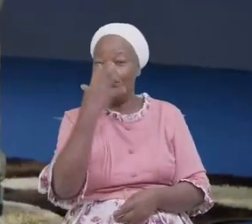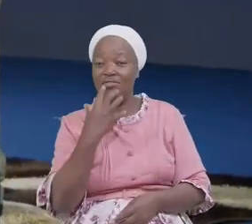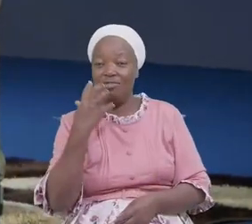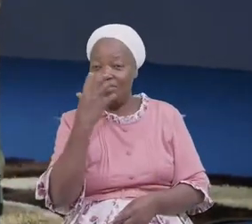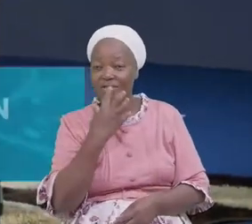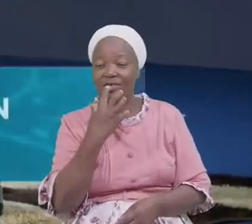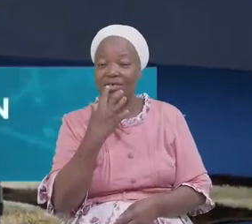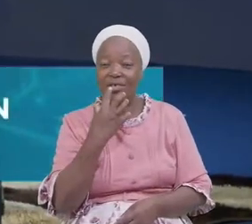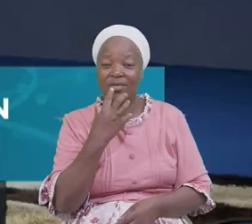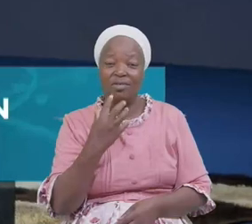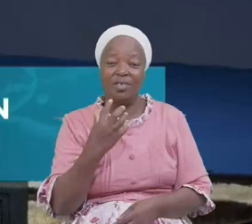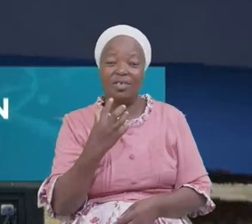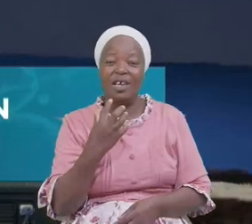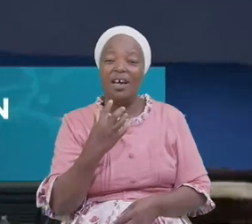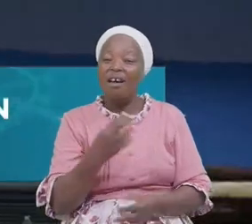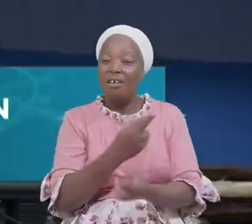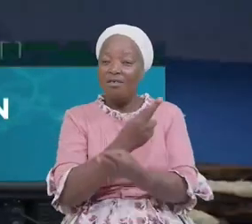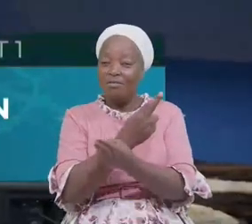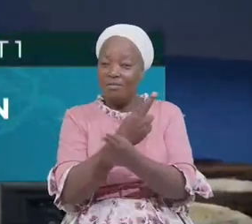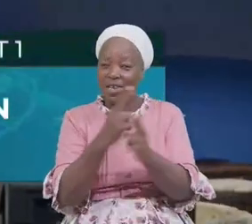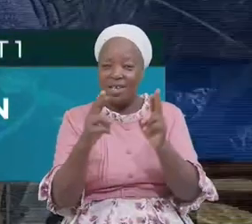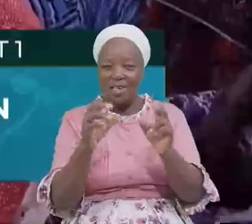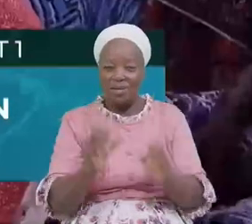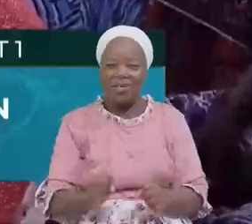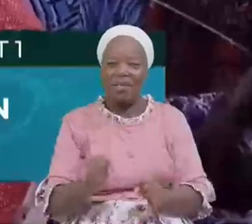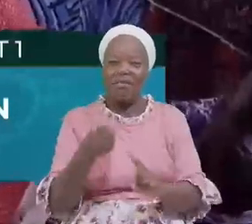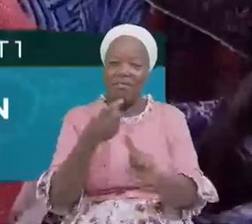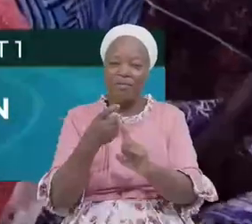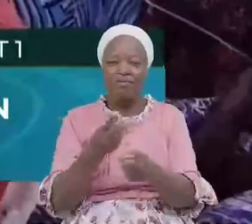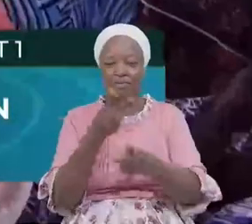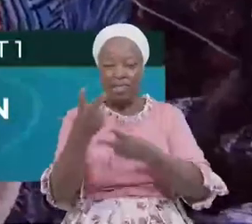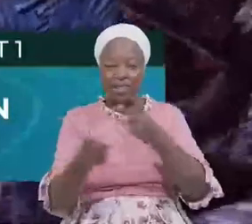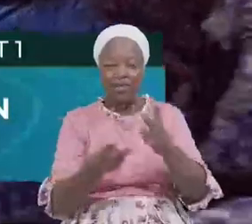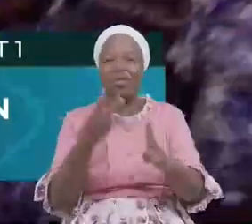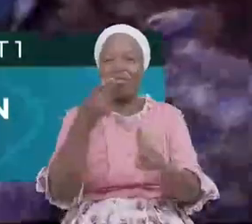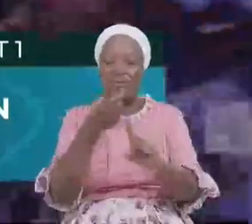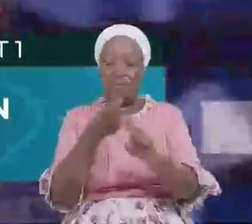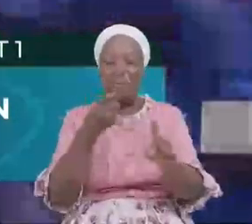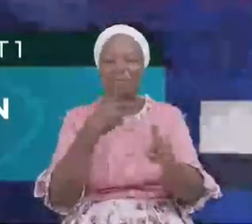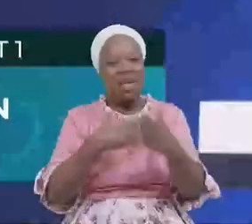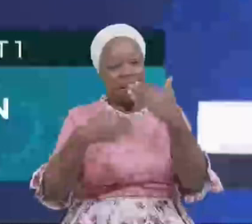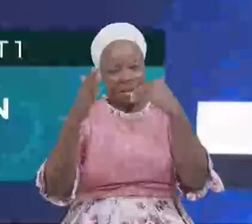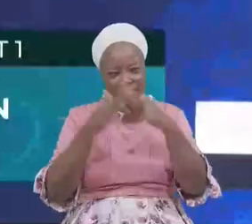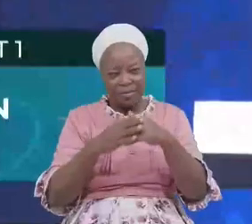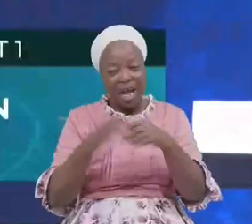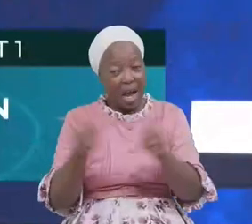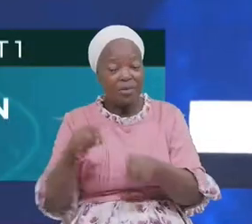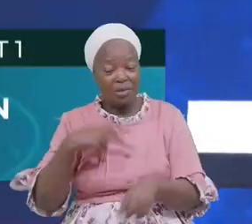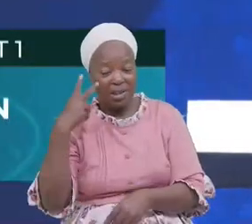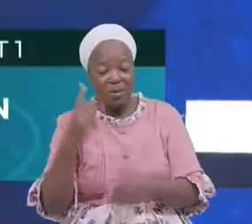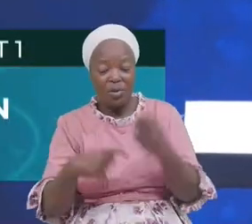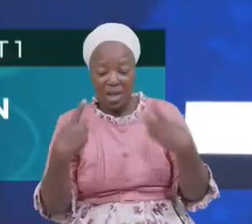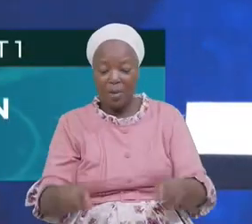La visitation glorieuse, la rédemptrice venant du ciel. Et ce que nous voyons ce